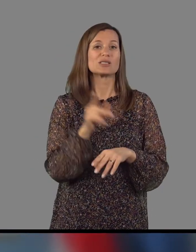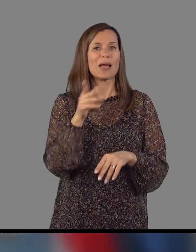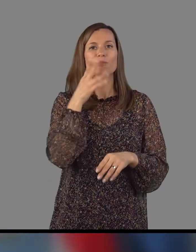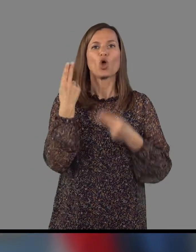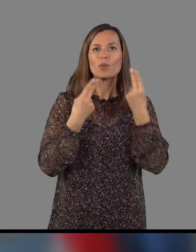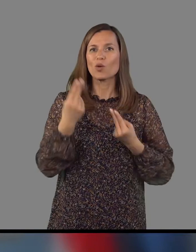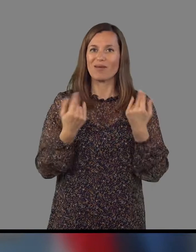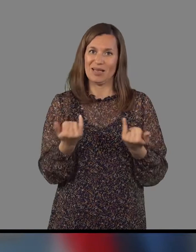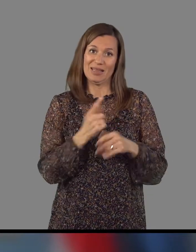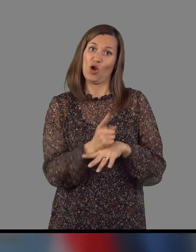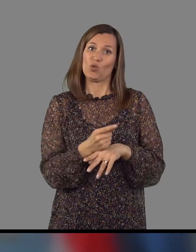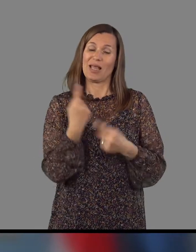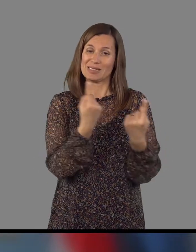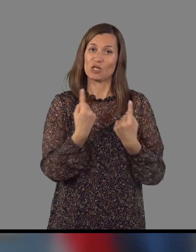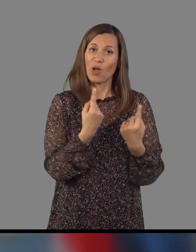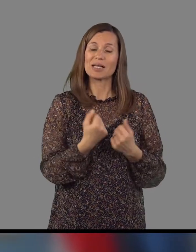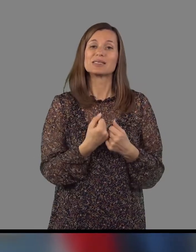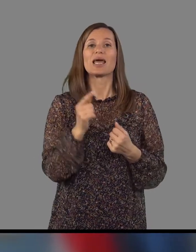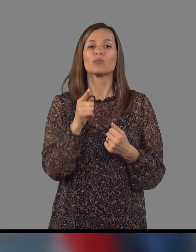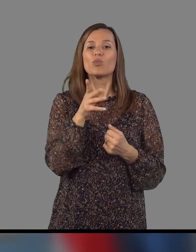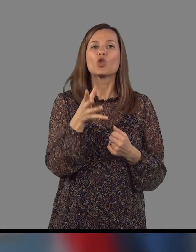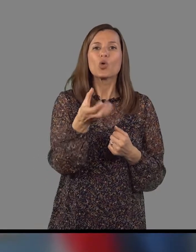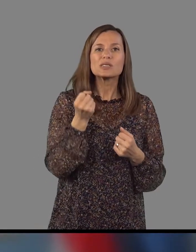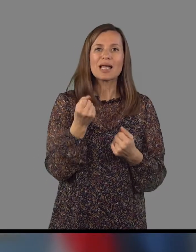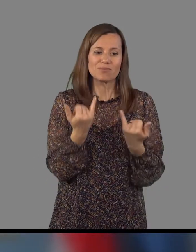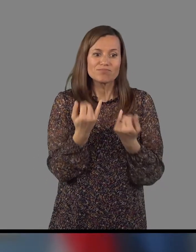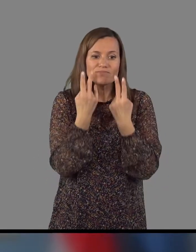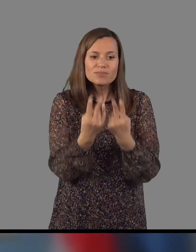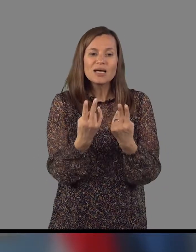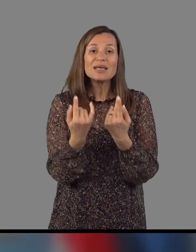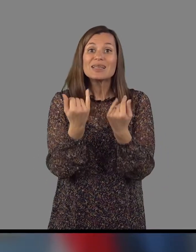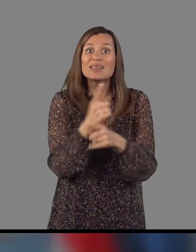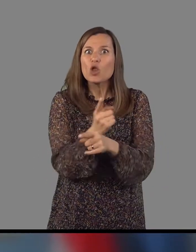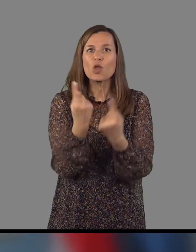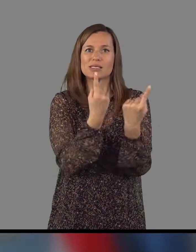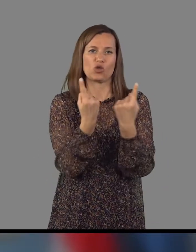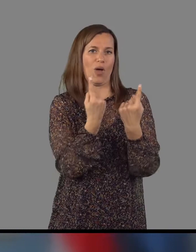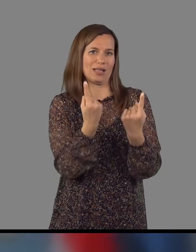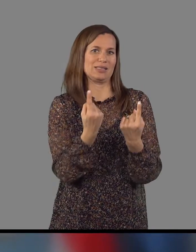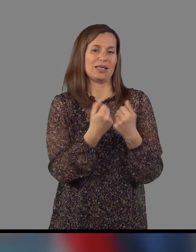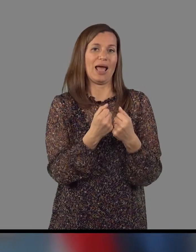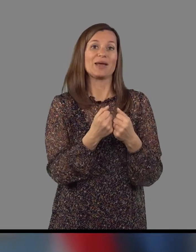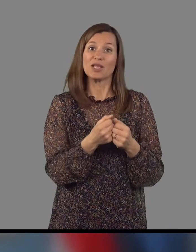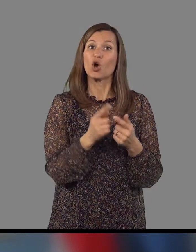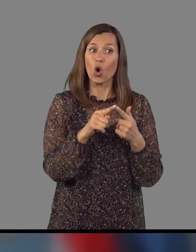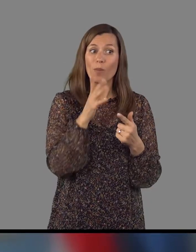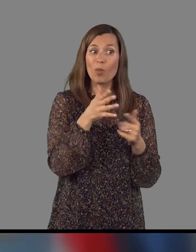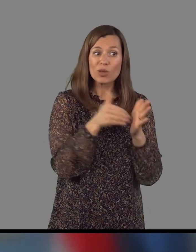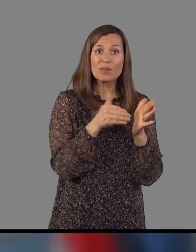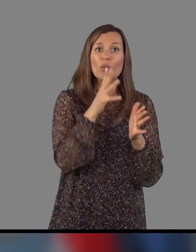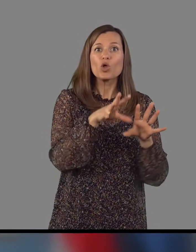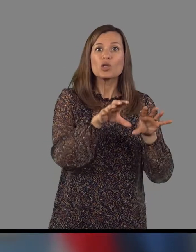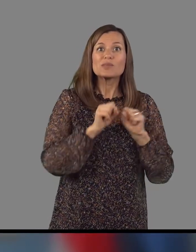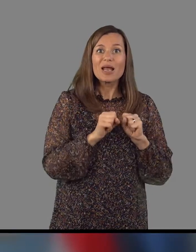bodo obravnavale trenutne situacije in seveda bo vzeta pod drobnogled trenutna situacija in kolikor bo potrebno, se bodo